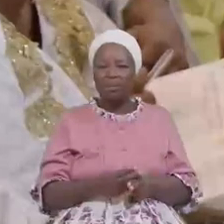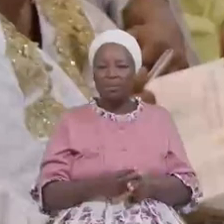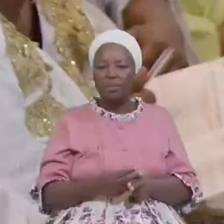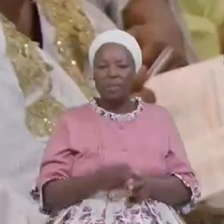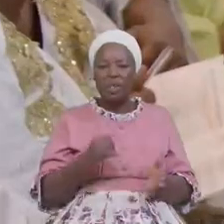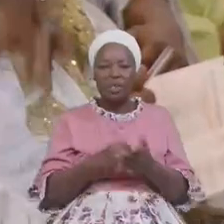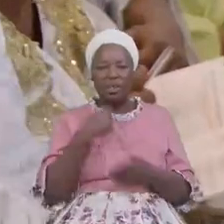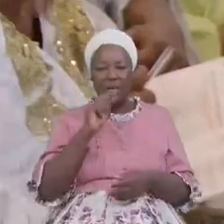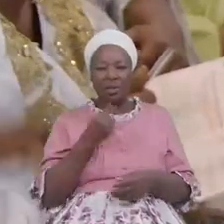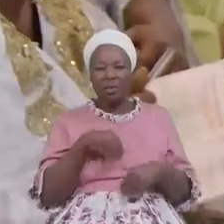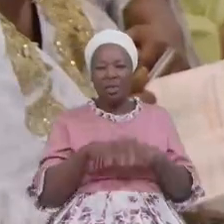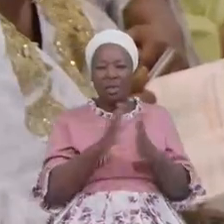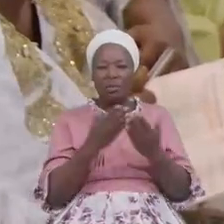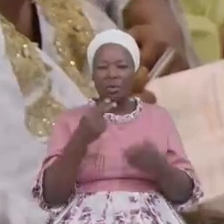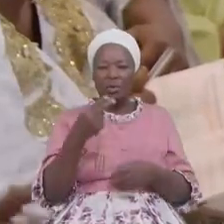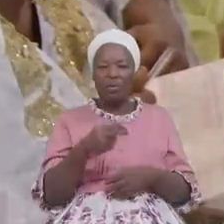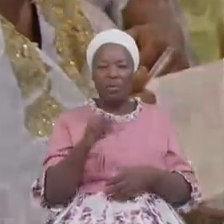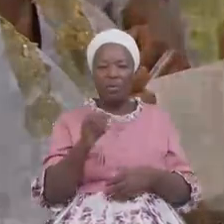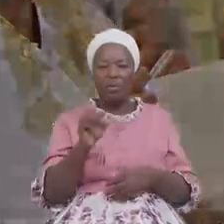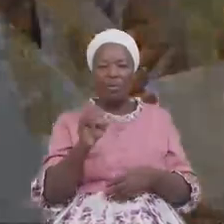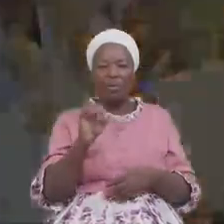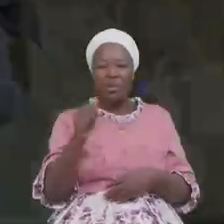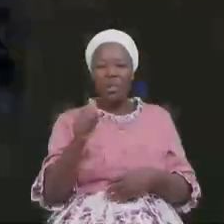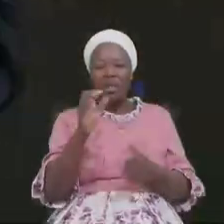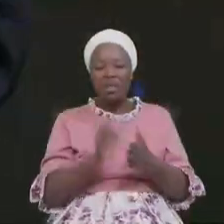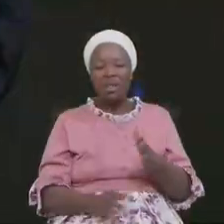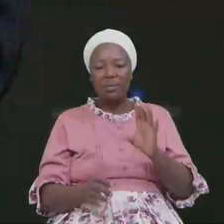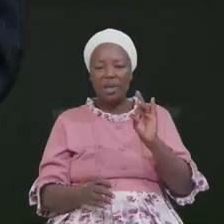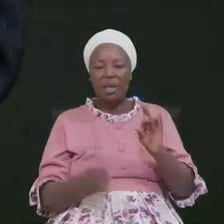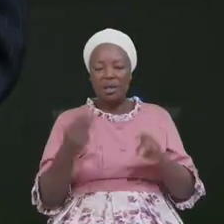En Osée, chapitre 8. Osée